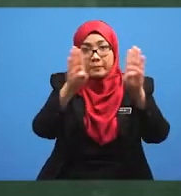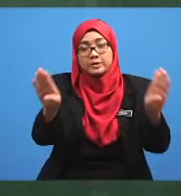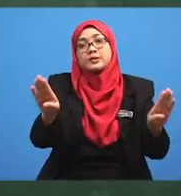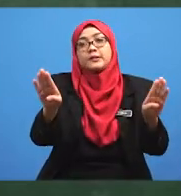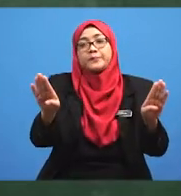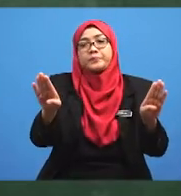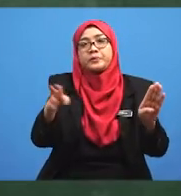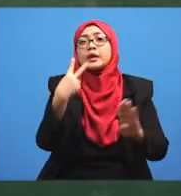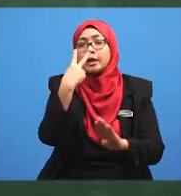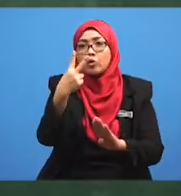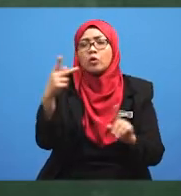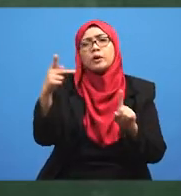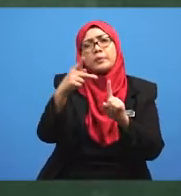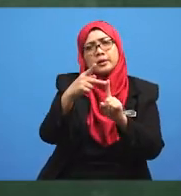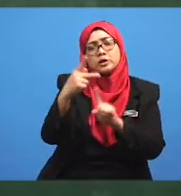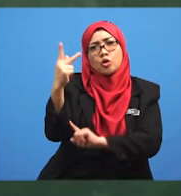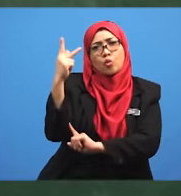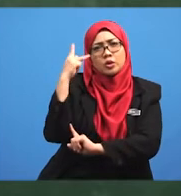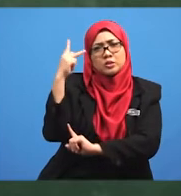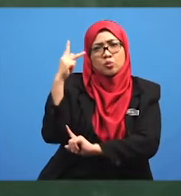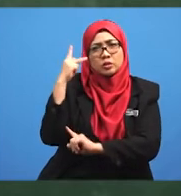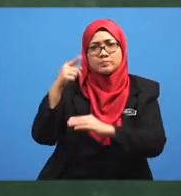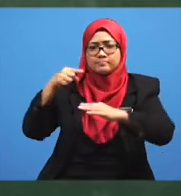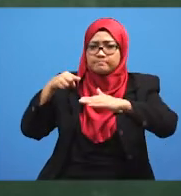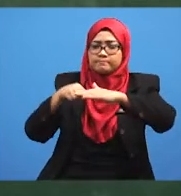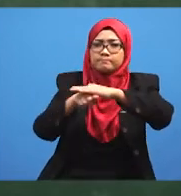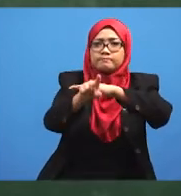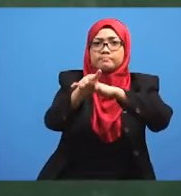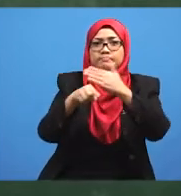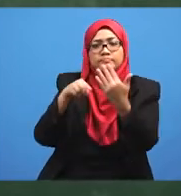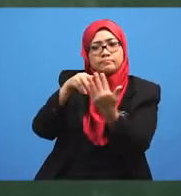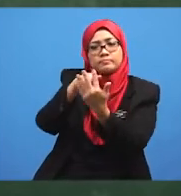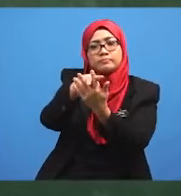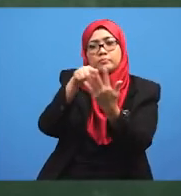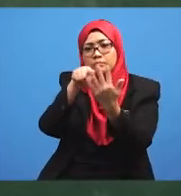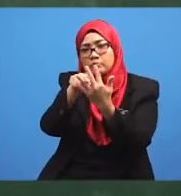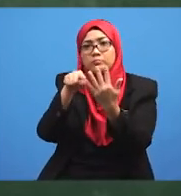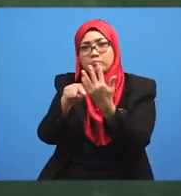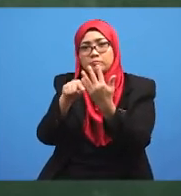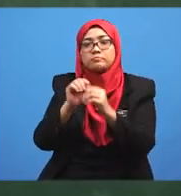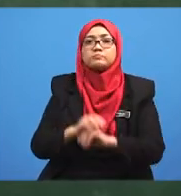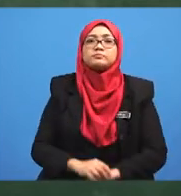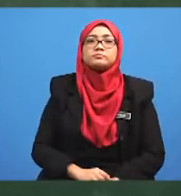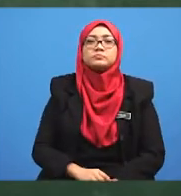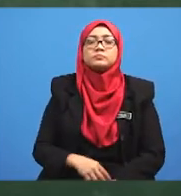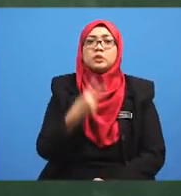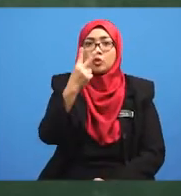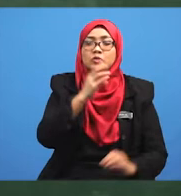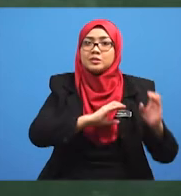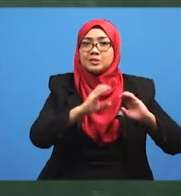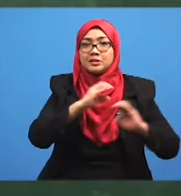adalah berdasarkan kepada kuasa penembusannya. Dari segi ciri kuasa